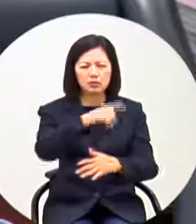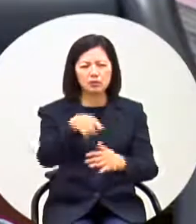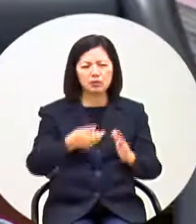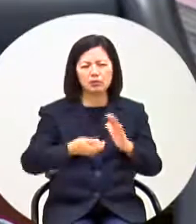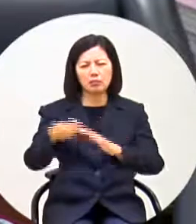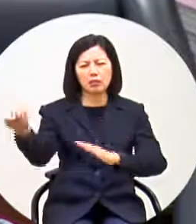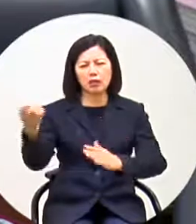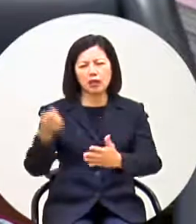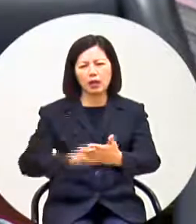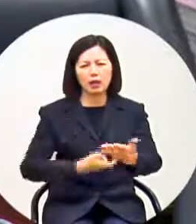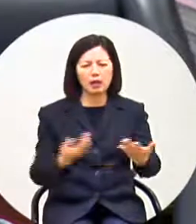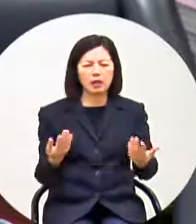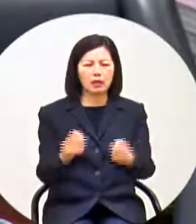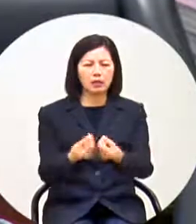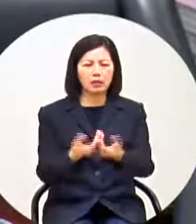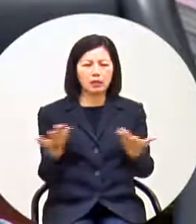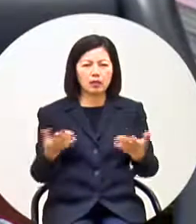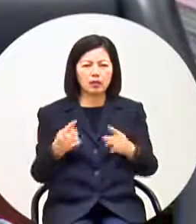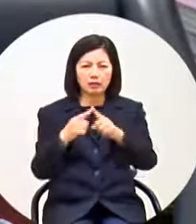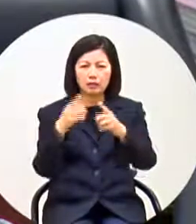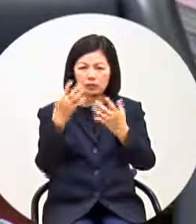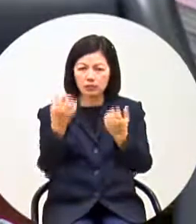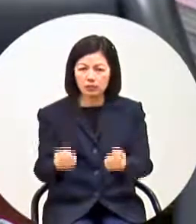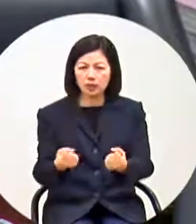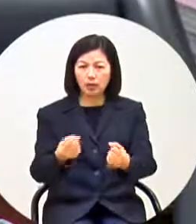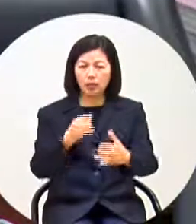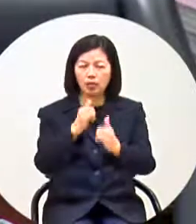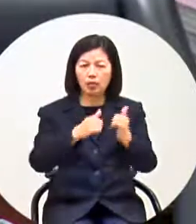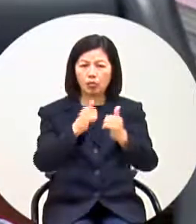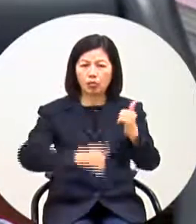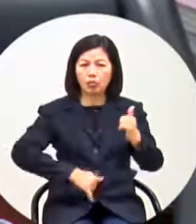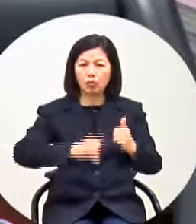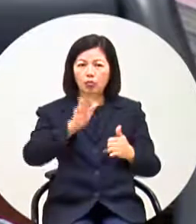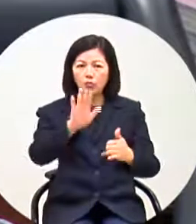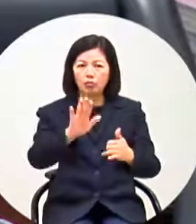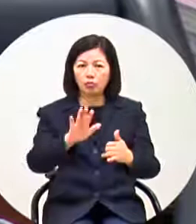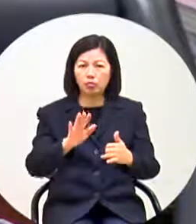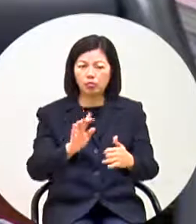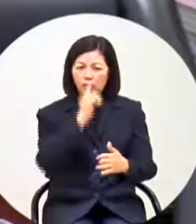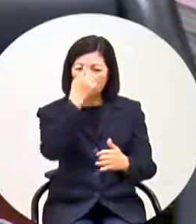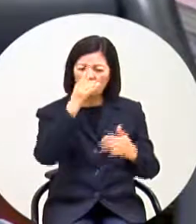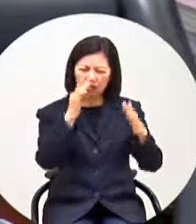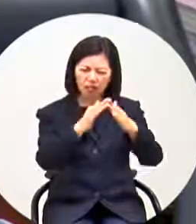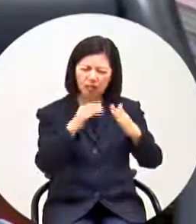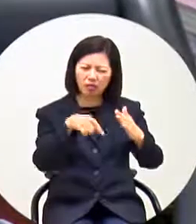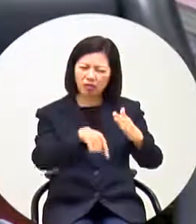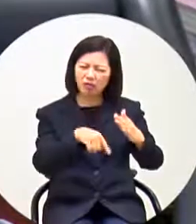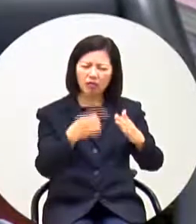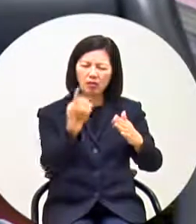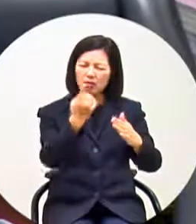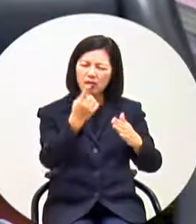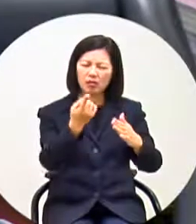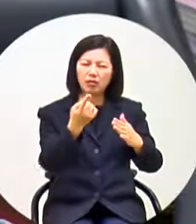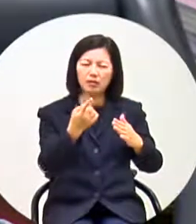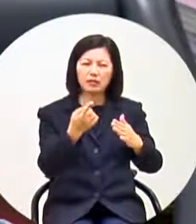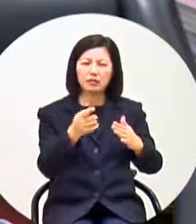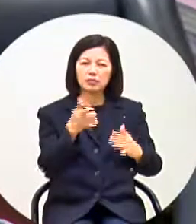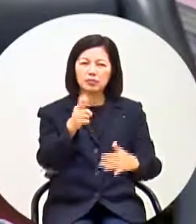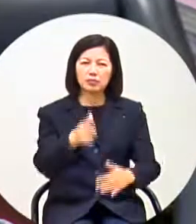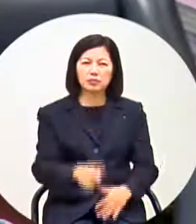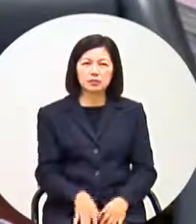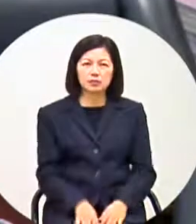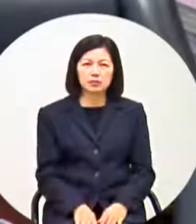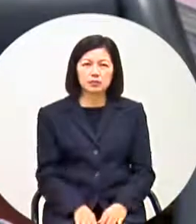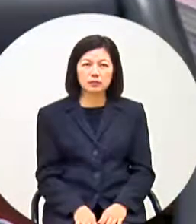嘛，不是单单就有一个建筑而已。那其实这个故事哦，不是